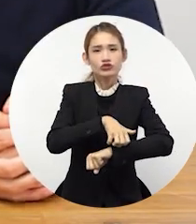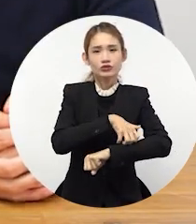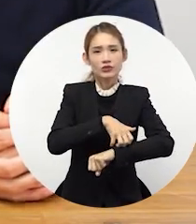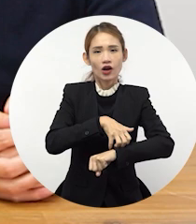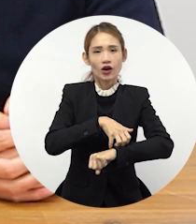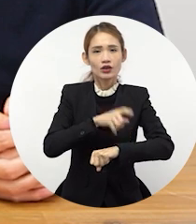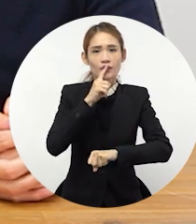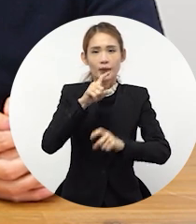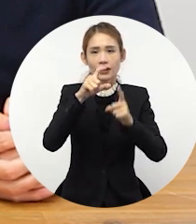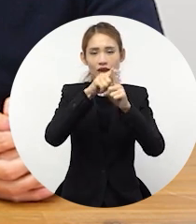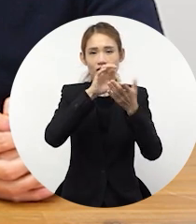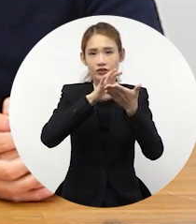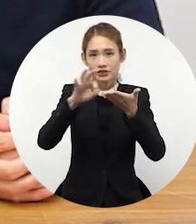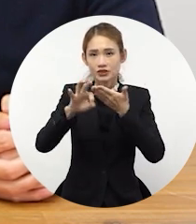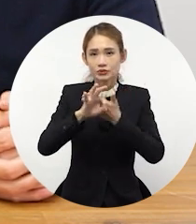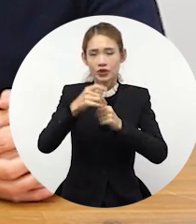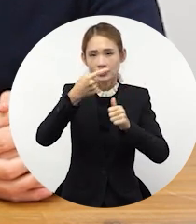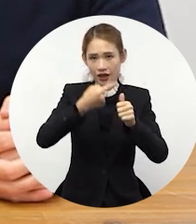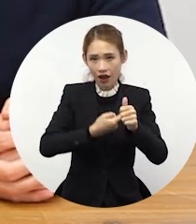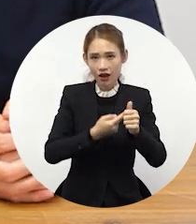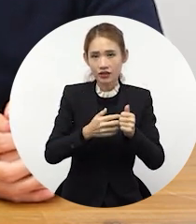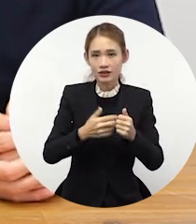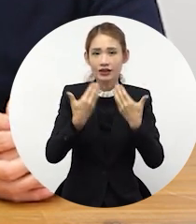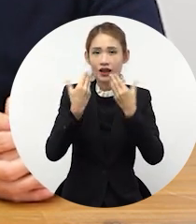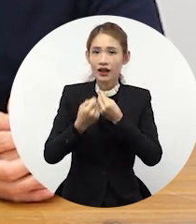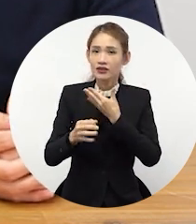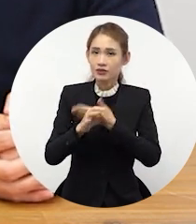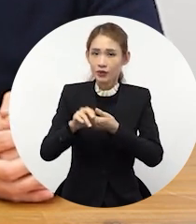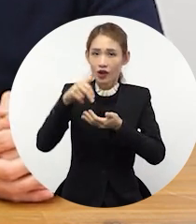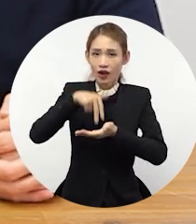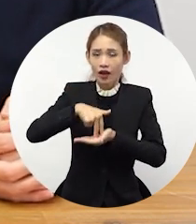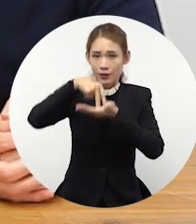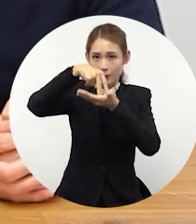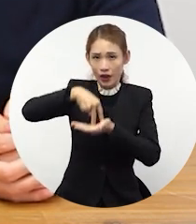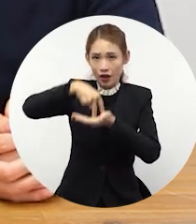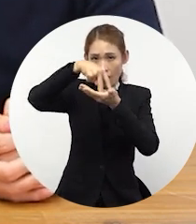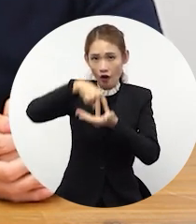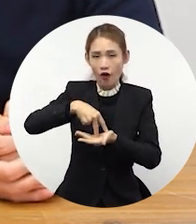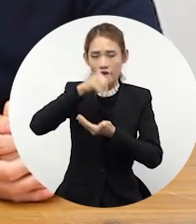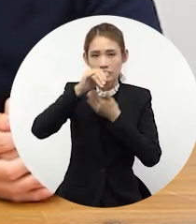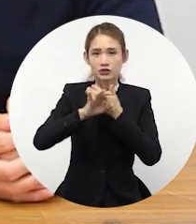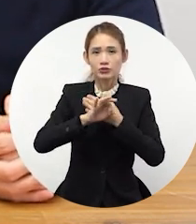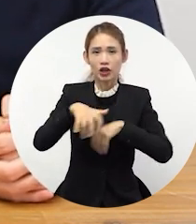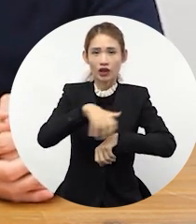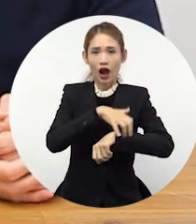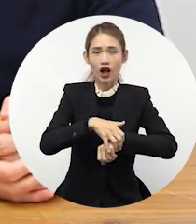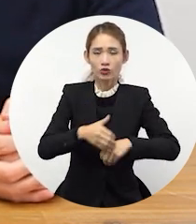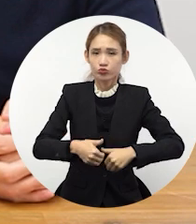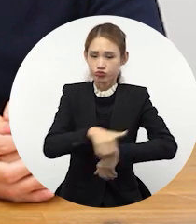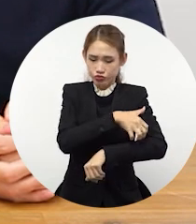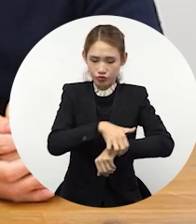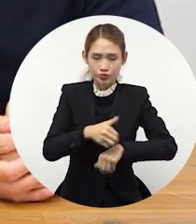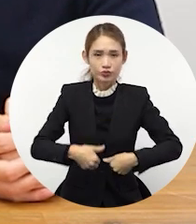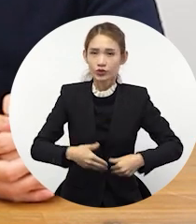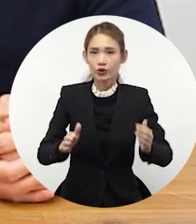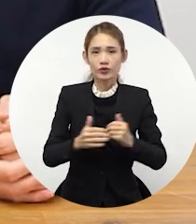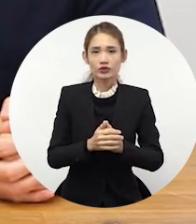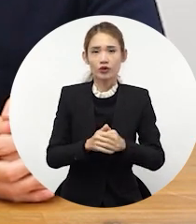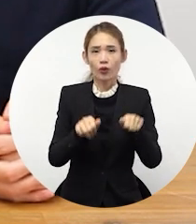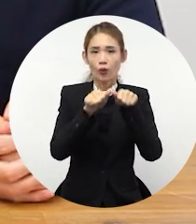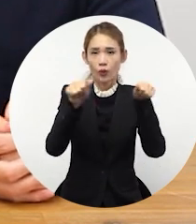라고 하면은 되게 자연스러운 문장일 수 있겠지만 엘리베이터가 있으면은 다리가 불편하다라고 그렇지. 이렇게 말을 안 하게 되잖아요.